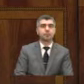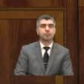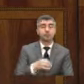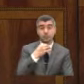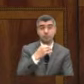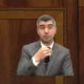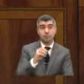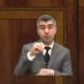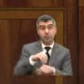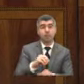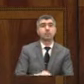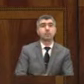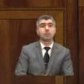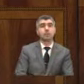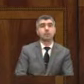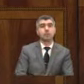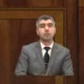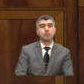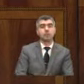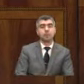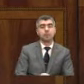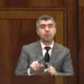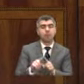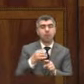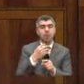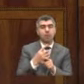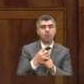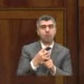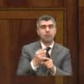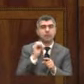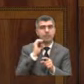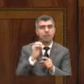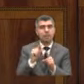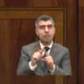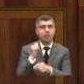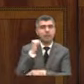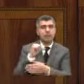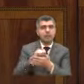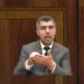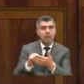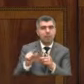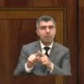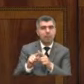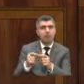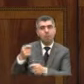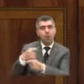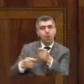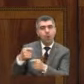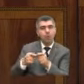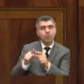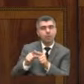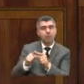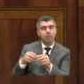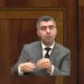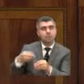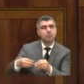السيد الوزير هي ذاك النظام التكميلي ديال الضرائب على التجار الصغار، ماذا بنا تمدوه شي